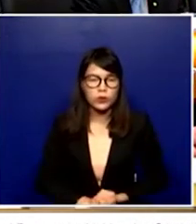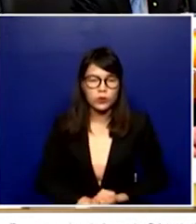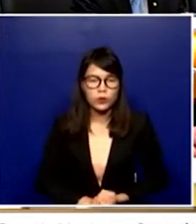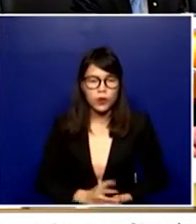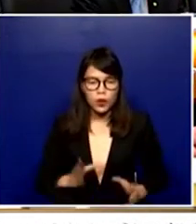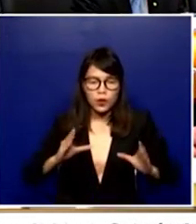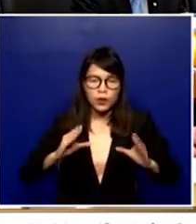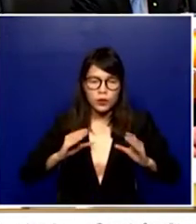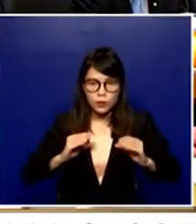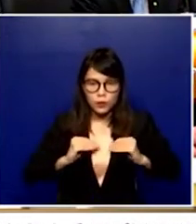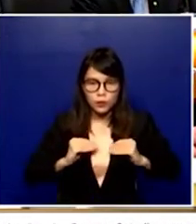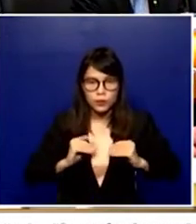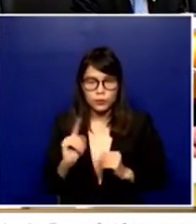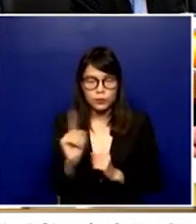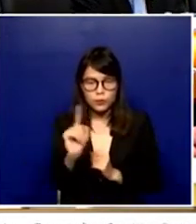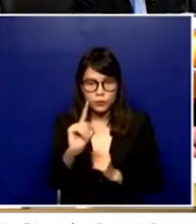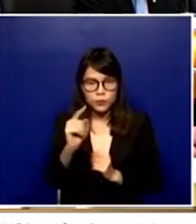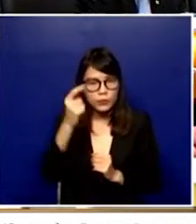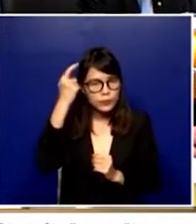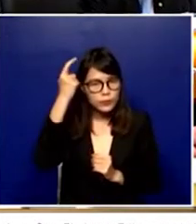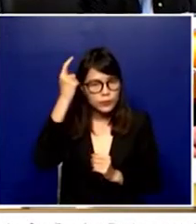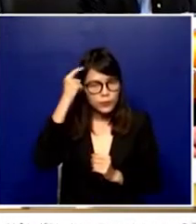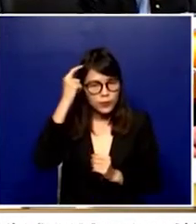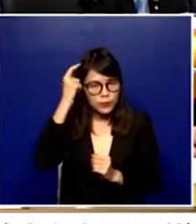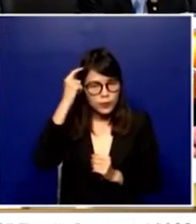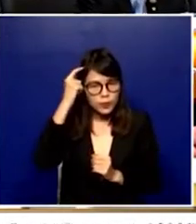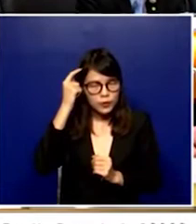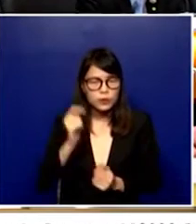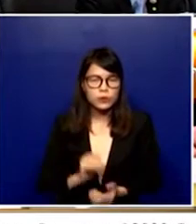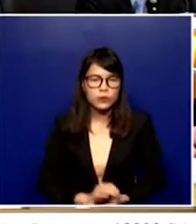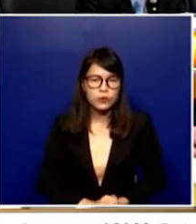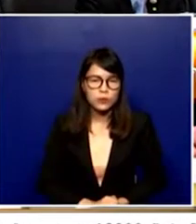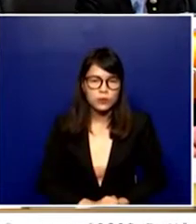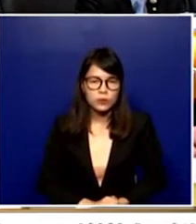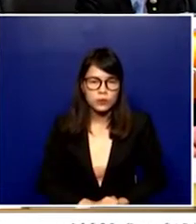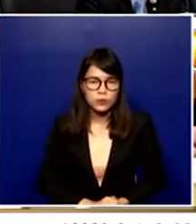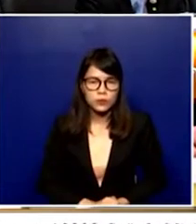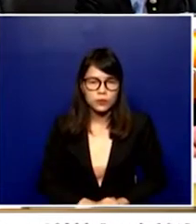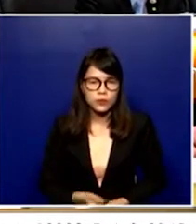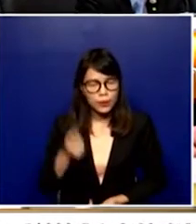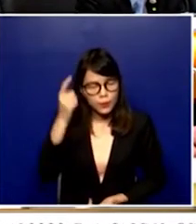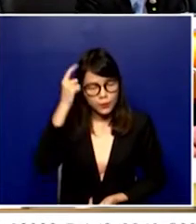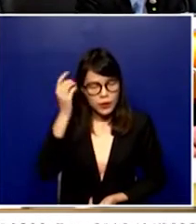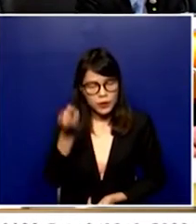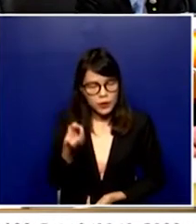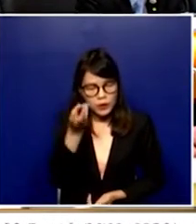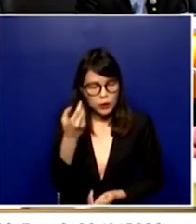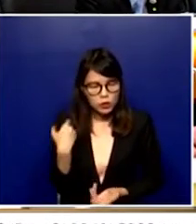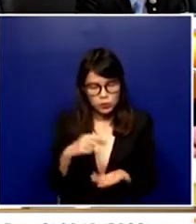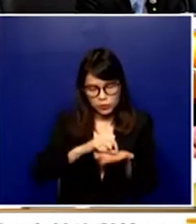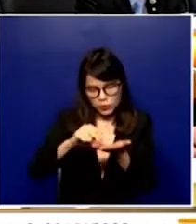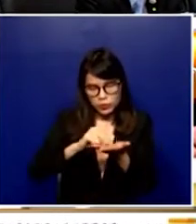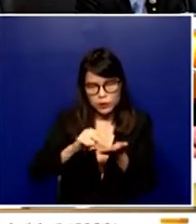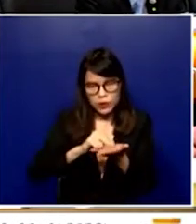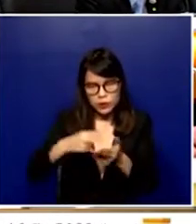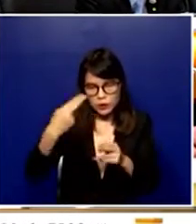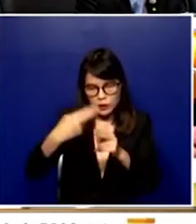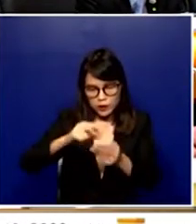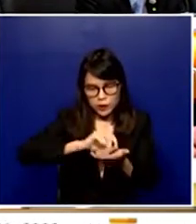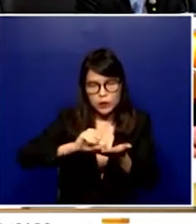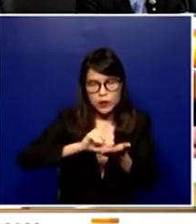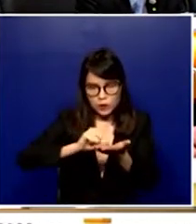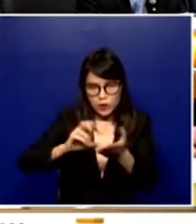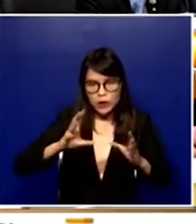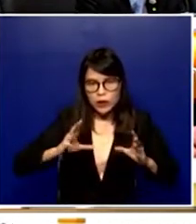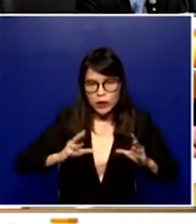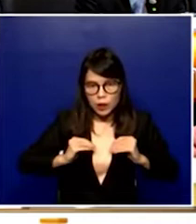่เปล instantที่รับศาลภาพดันที่มีไสลั